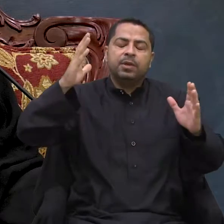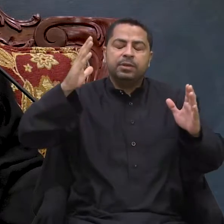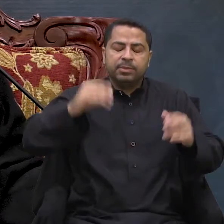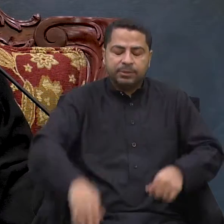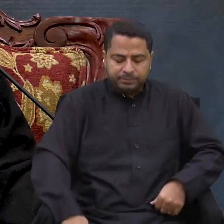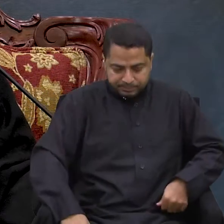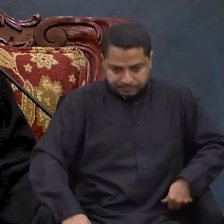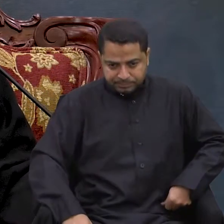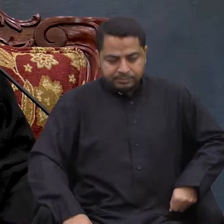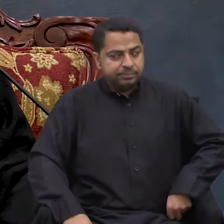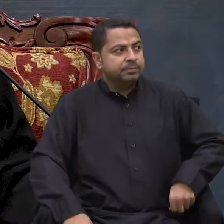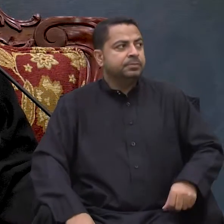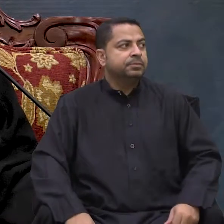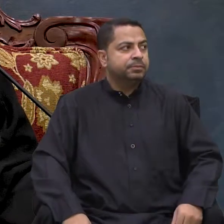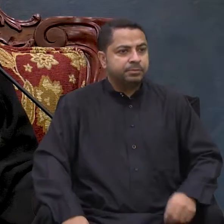عظيما.